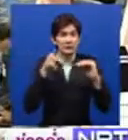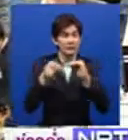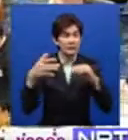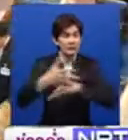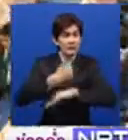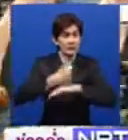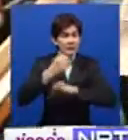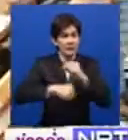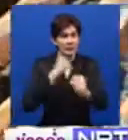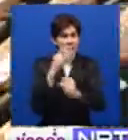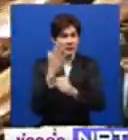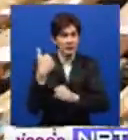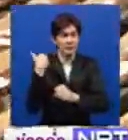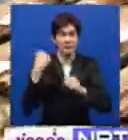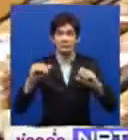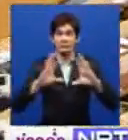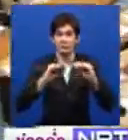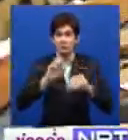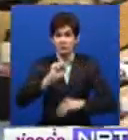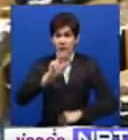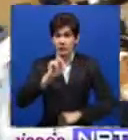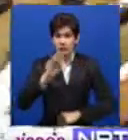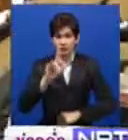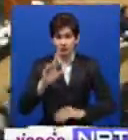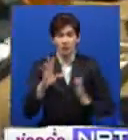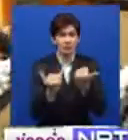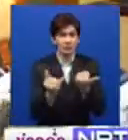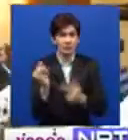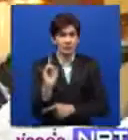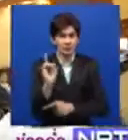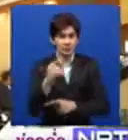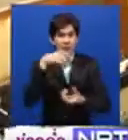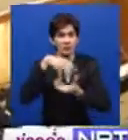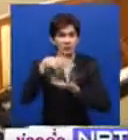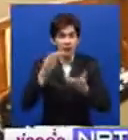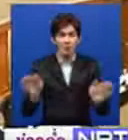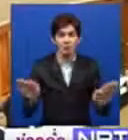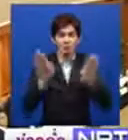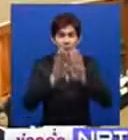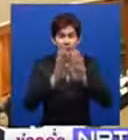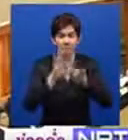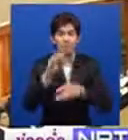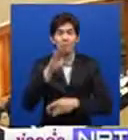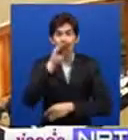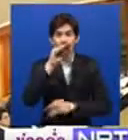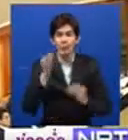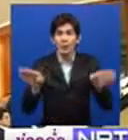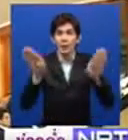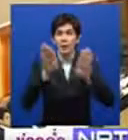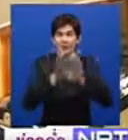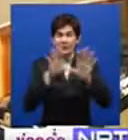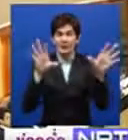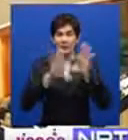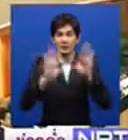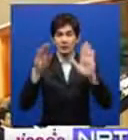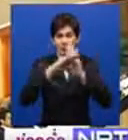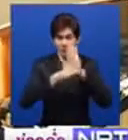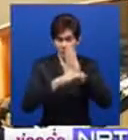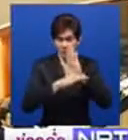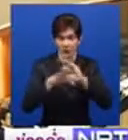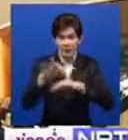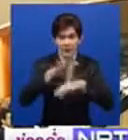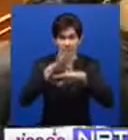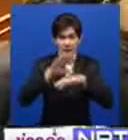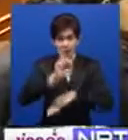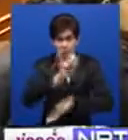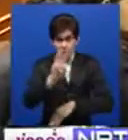ทีการประชุมสภานิติบัญญัติแห่งชาติในวันนี้เป็นการแถลงปิดสำนวนคดีด้วยวาจาเพื่อดำเนินกระบวนการถอดถอนอดีต